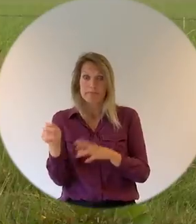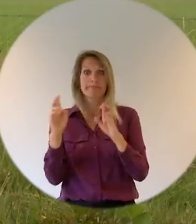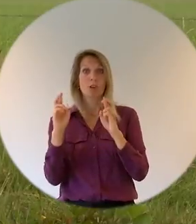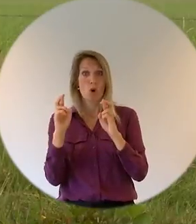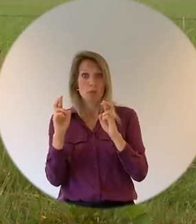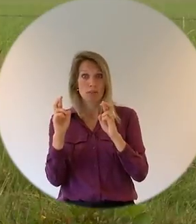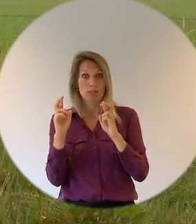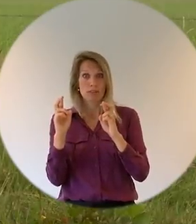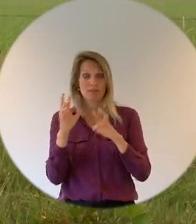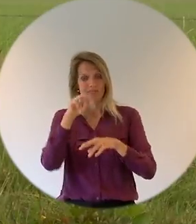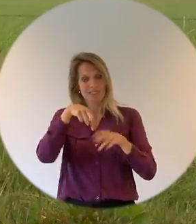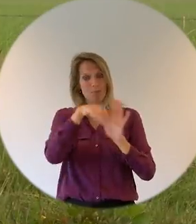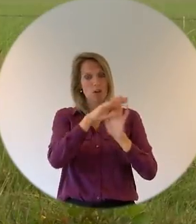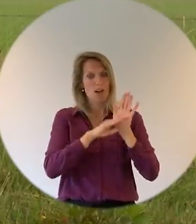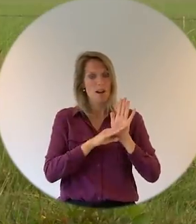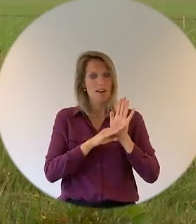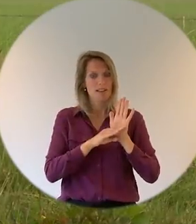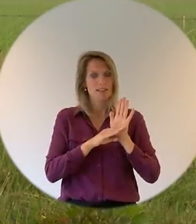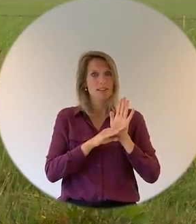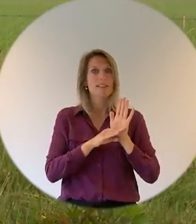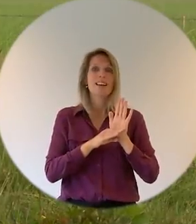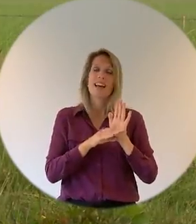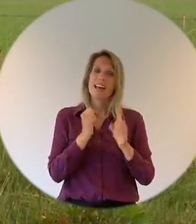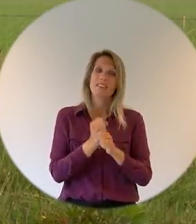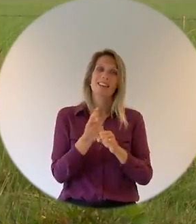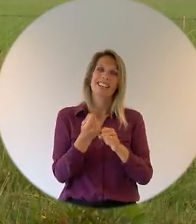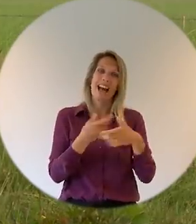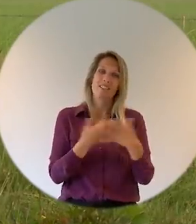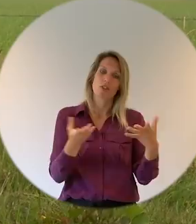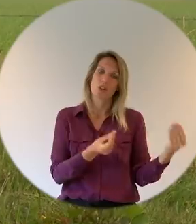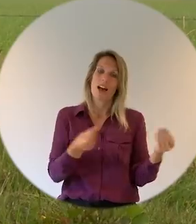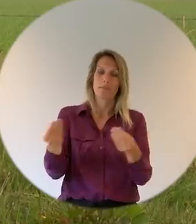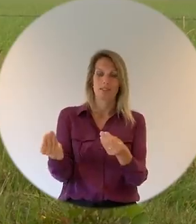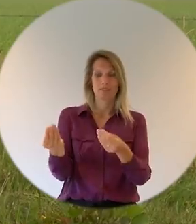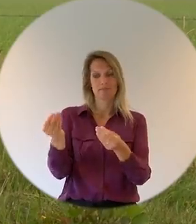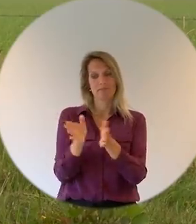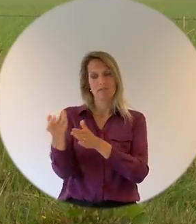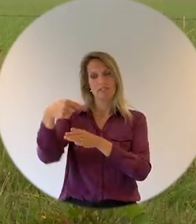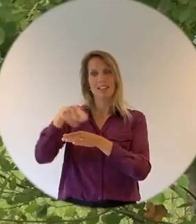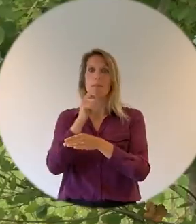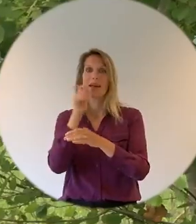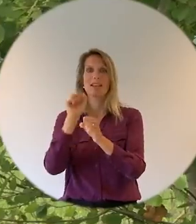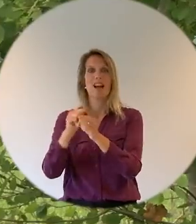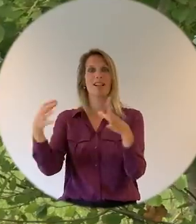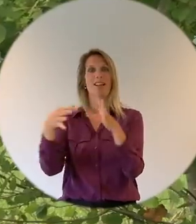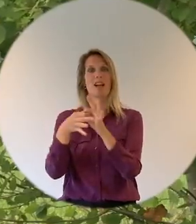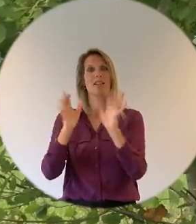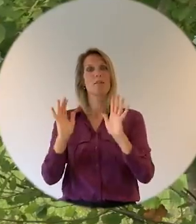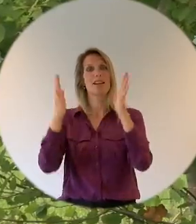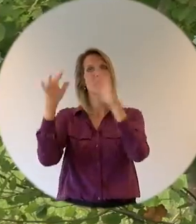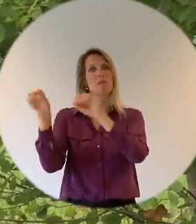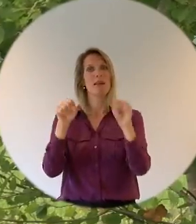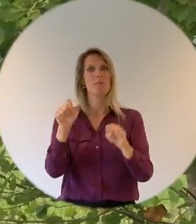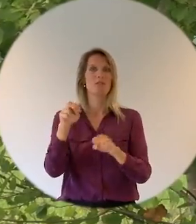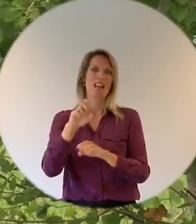ook de zomerdiensten, gratis steeds te blijven aanbieden via het mediakanaal beleefmee.nl. Maar de materialen